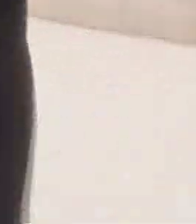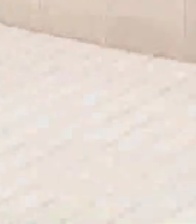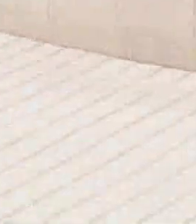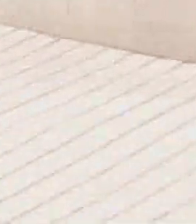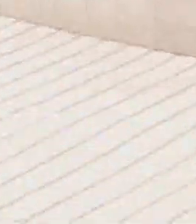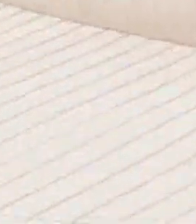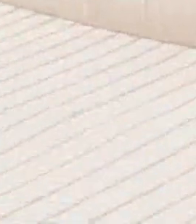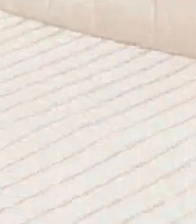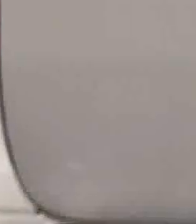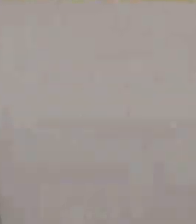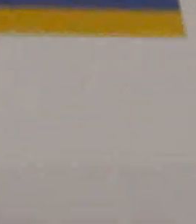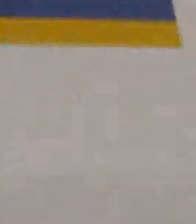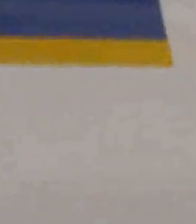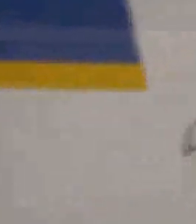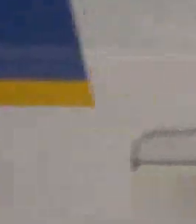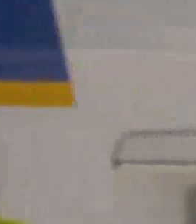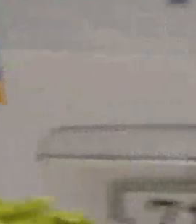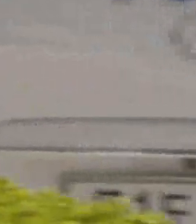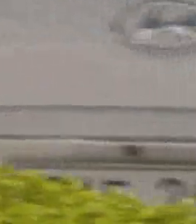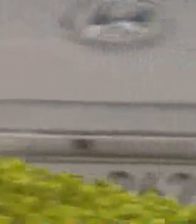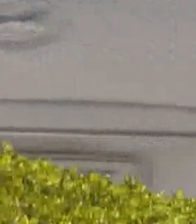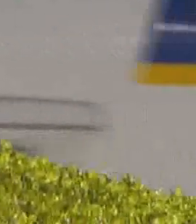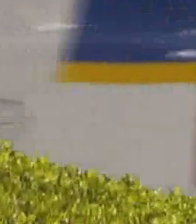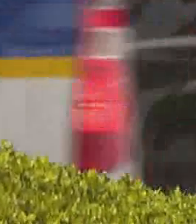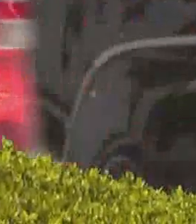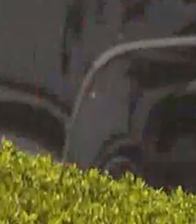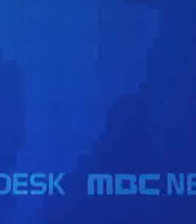동기는 아직 밝혀지지 않고 있습니다.